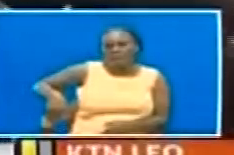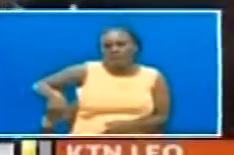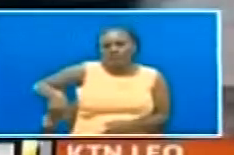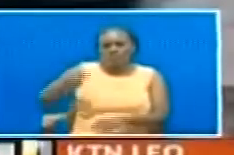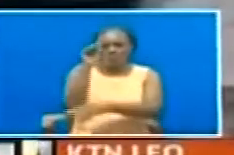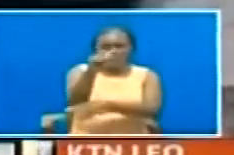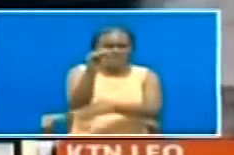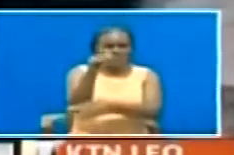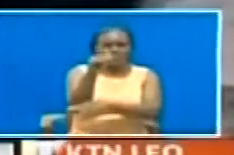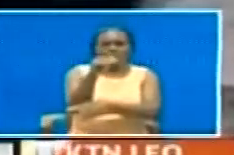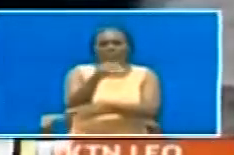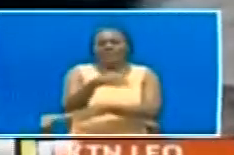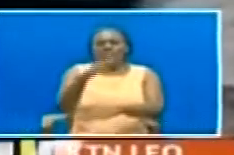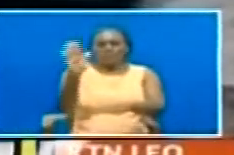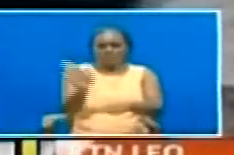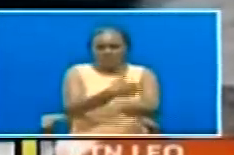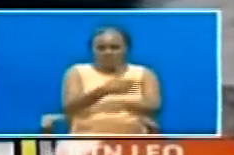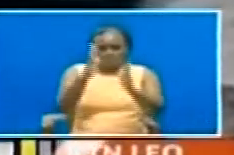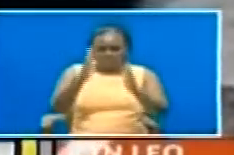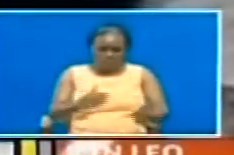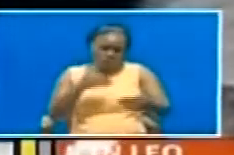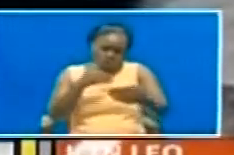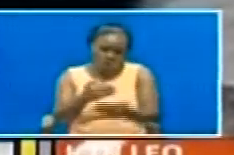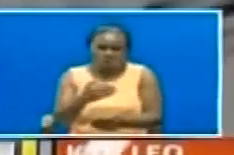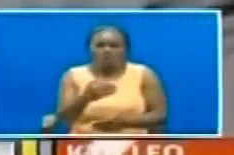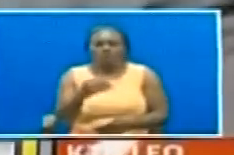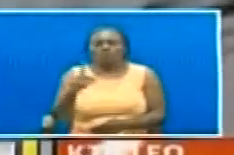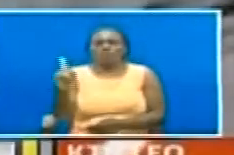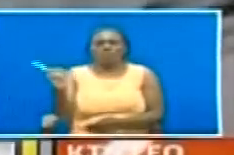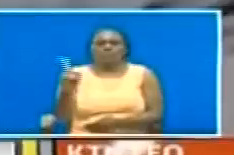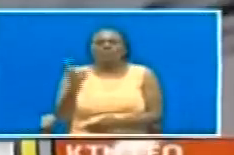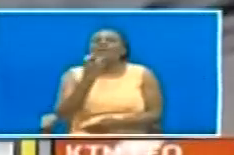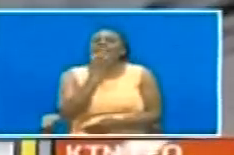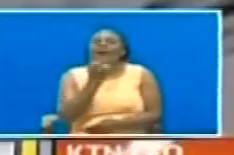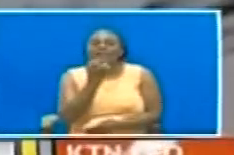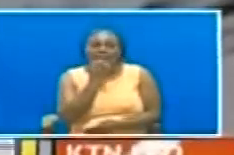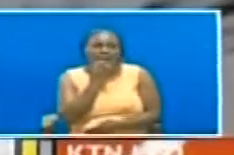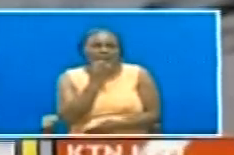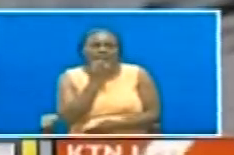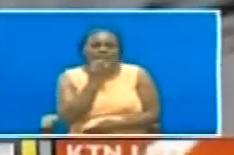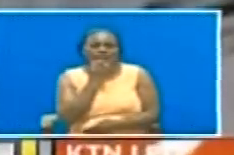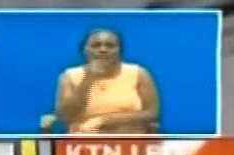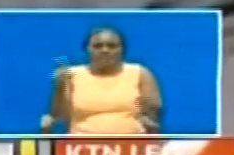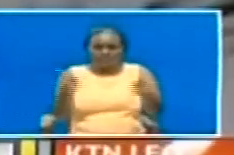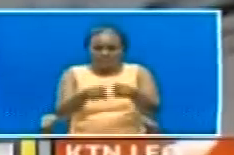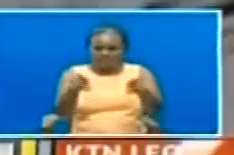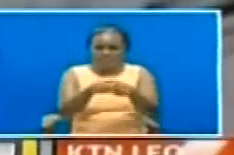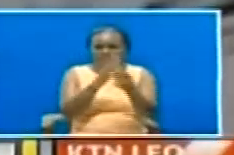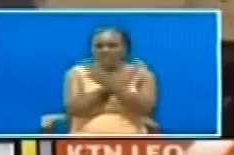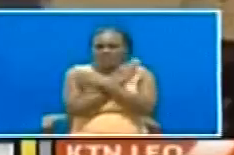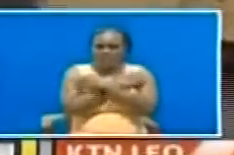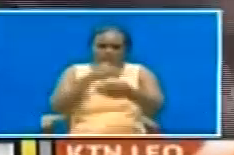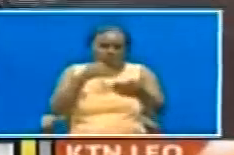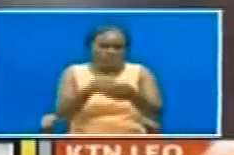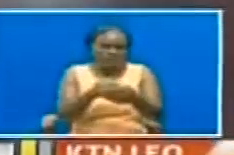kuwadai. Mtumbuizaji wa karibu wa rais mwanzilishi wa taifa hayati mzee Jomo Kenyatta na vile vile rafiki wa